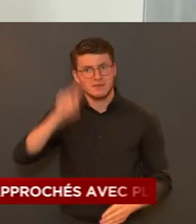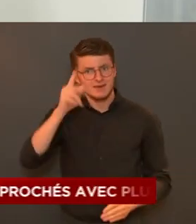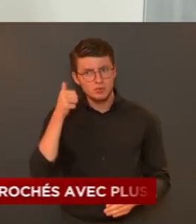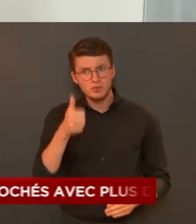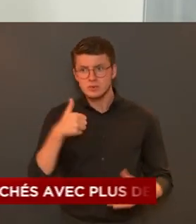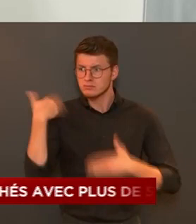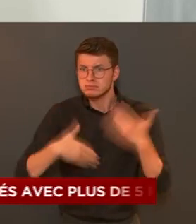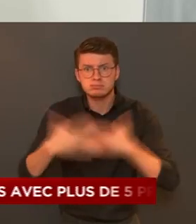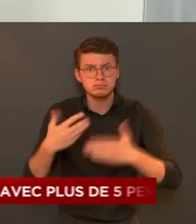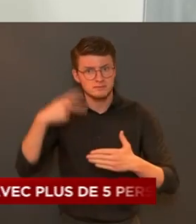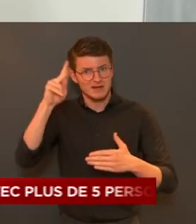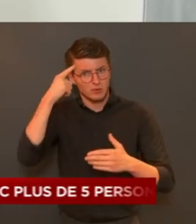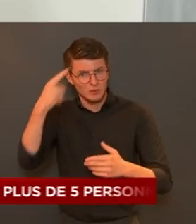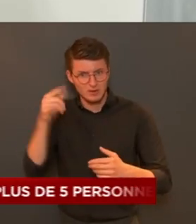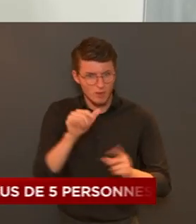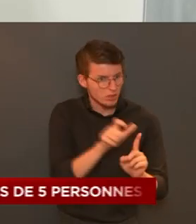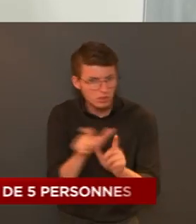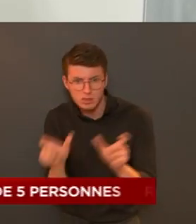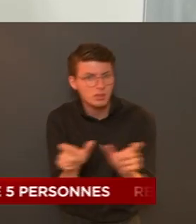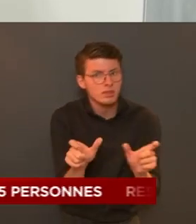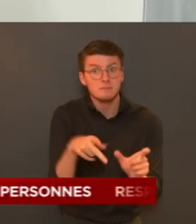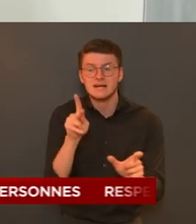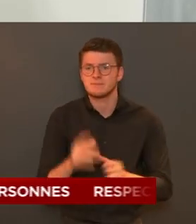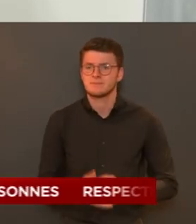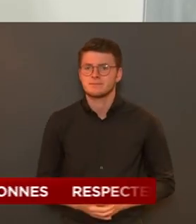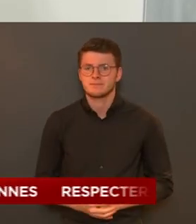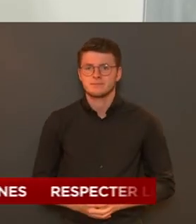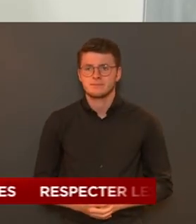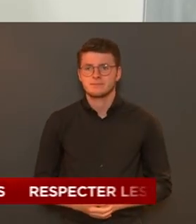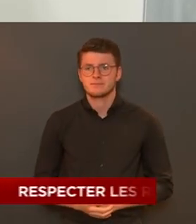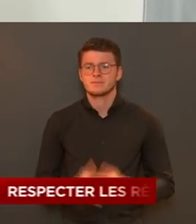cette application, plus elle sera efficace et pertinente.